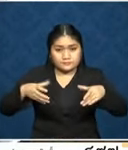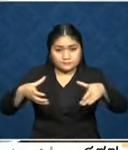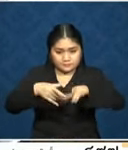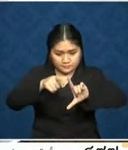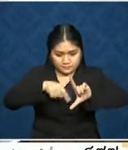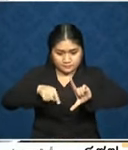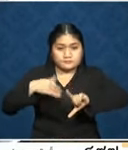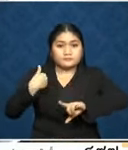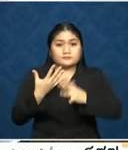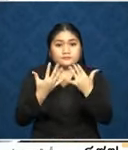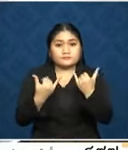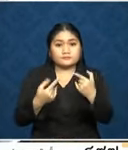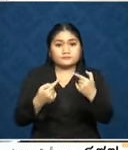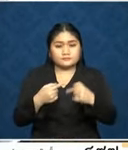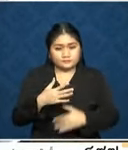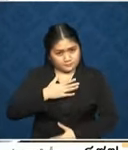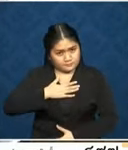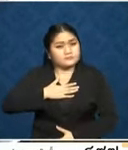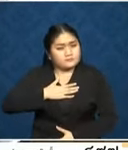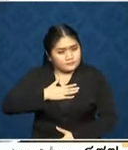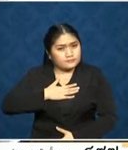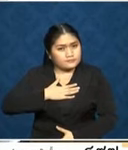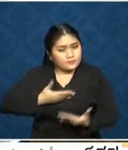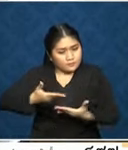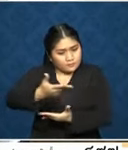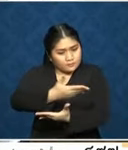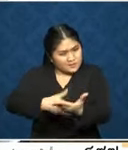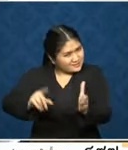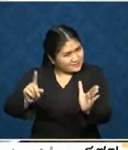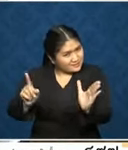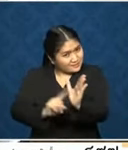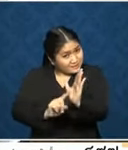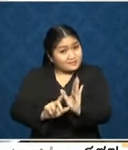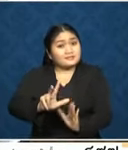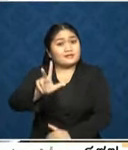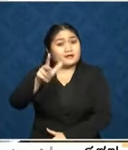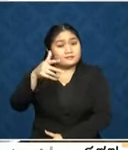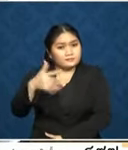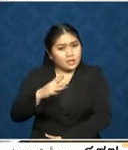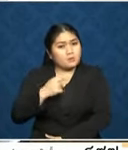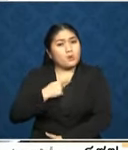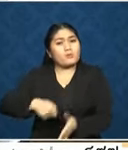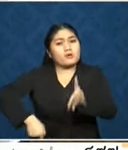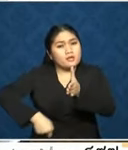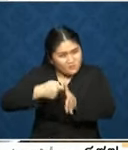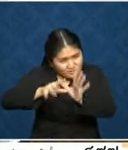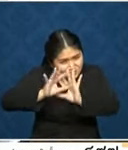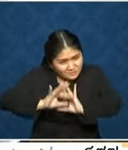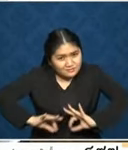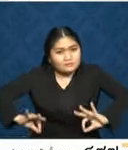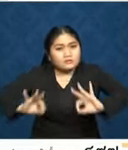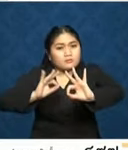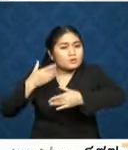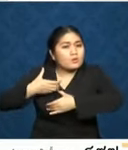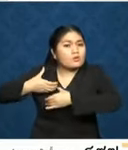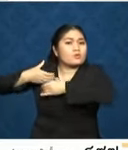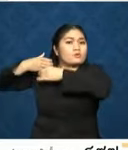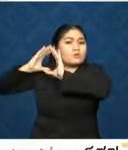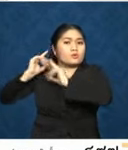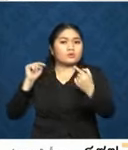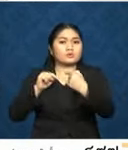ท่านประธานครับวันนี้ผมมายืนขึ้นปรึกษาหารือท่านประธานเป็นครั้งที่ 3แล้วนะครับผมมีเหตุผลมีความจำเป็นต้องขอเท้าความถึงการ